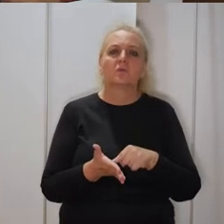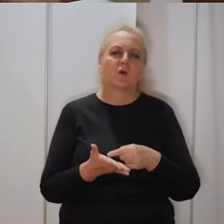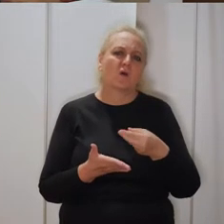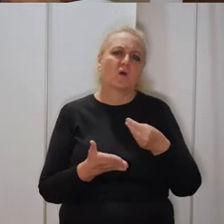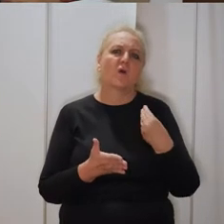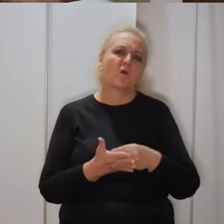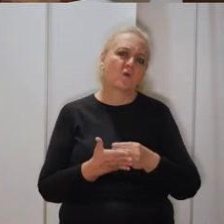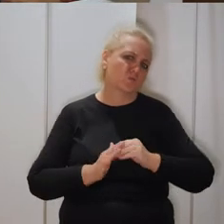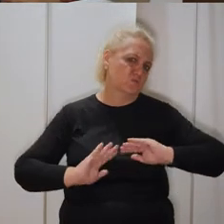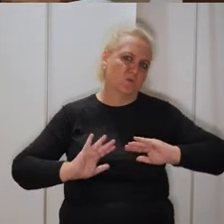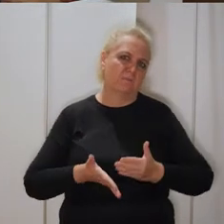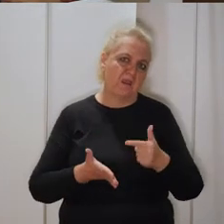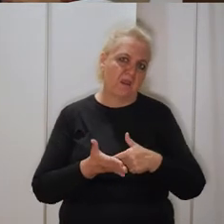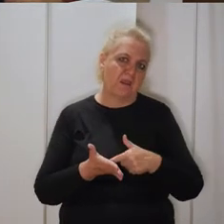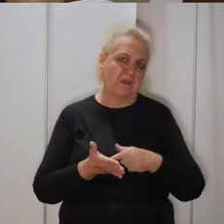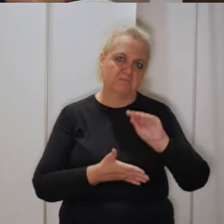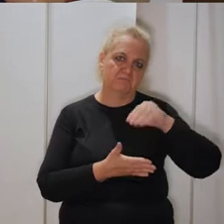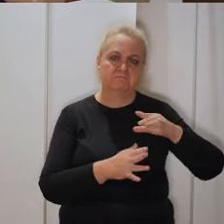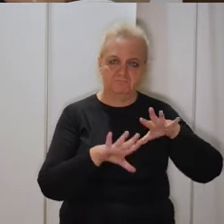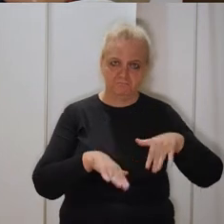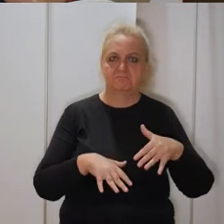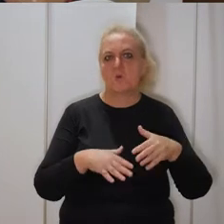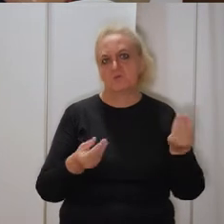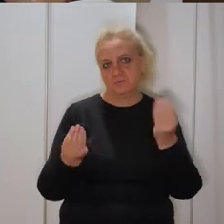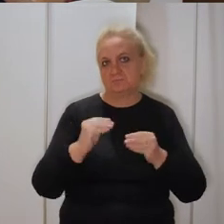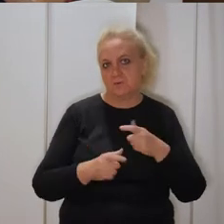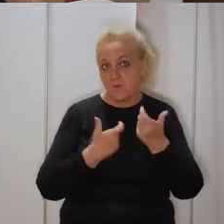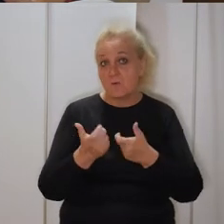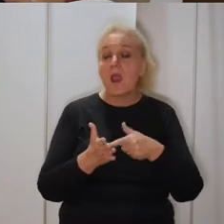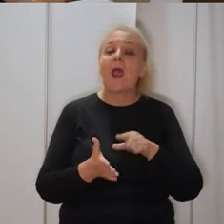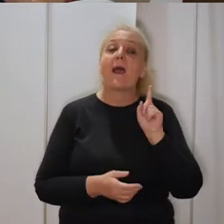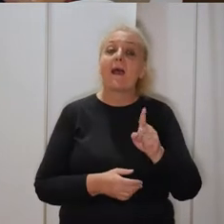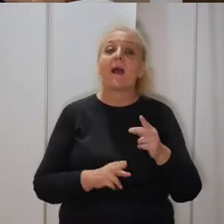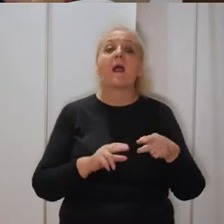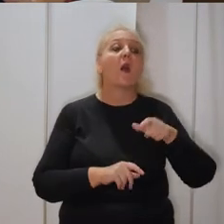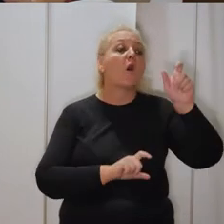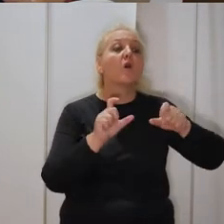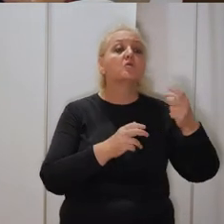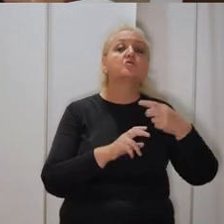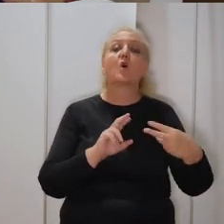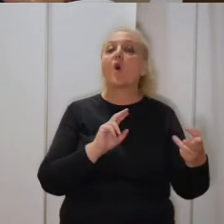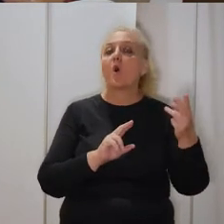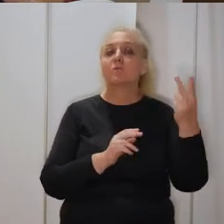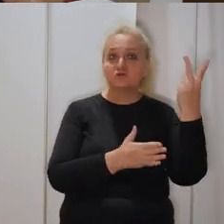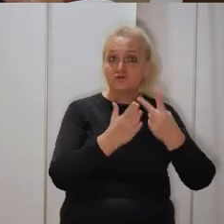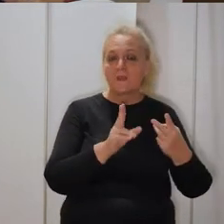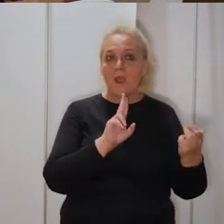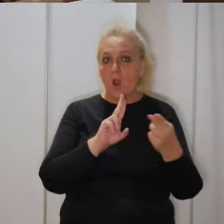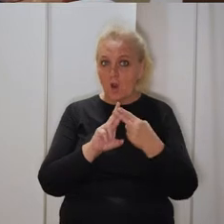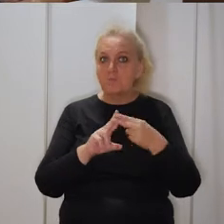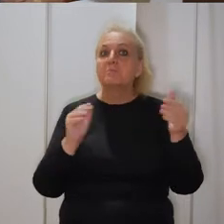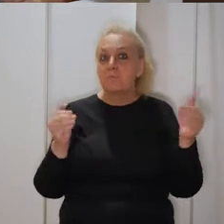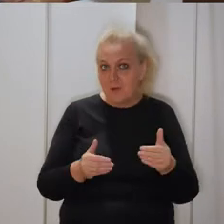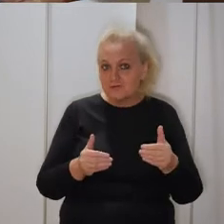niskonakładowe twory. Natomiast kontakt z czytelnikiem jest